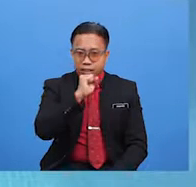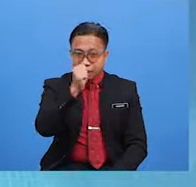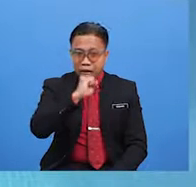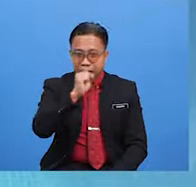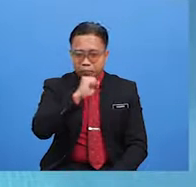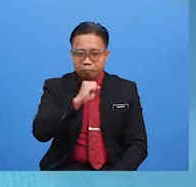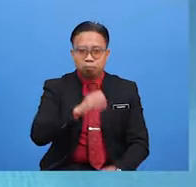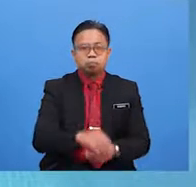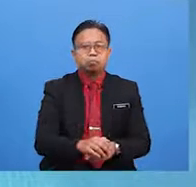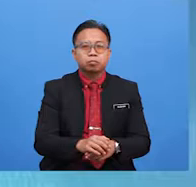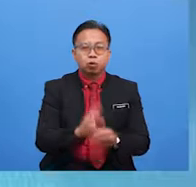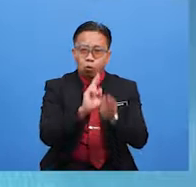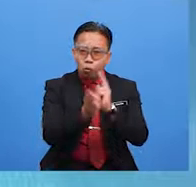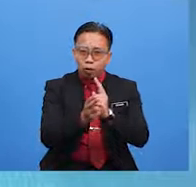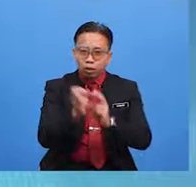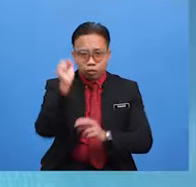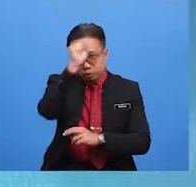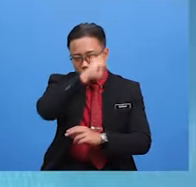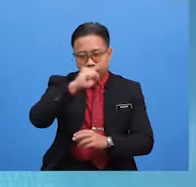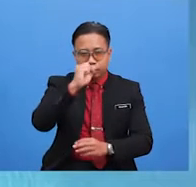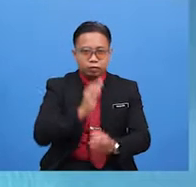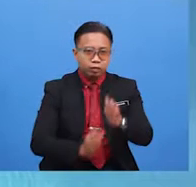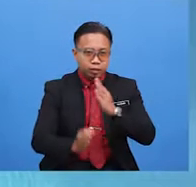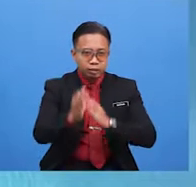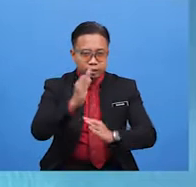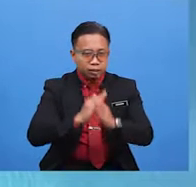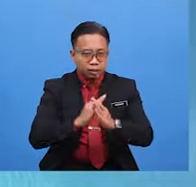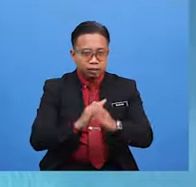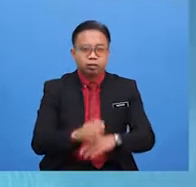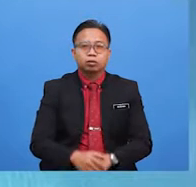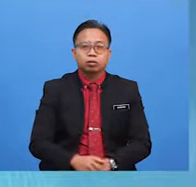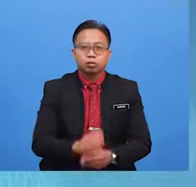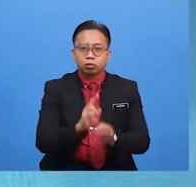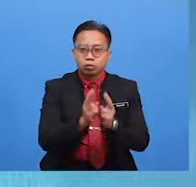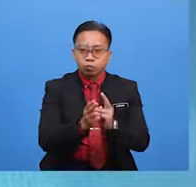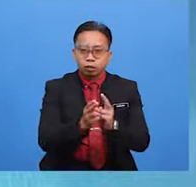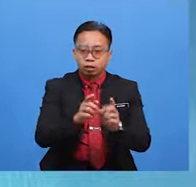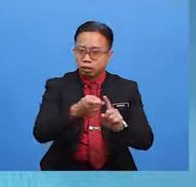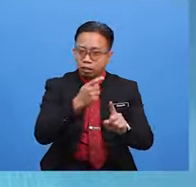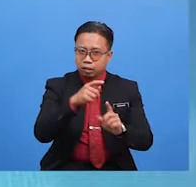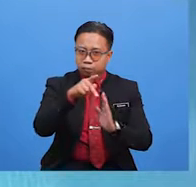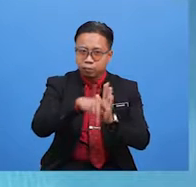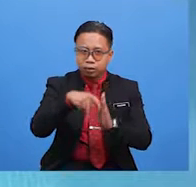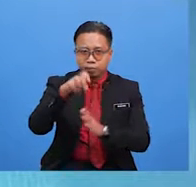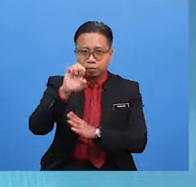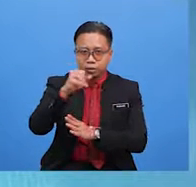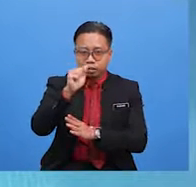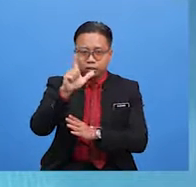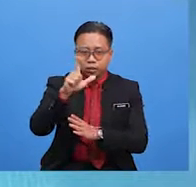merupakan perubahan sifat fizik kerana cuma berlaku perubahan keadaan pepejal kepada